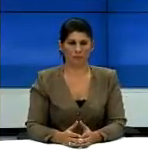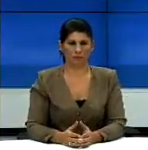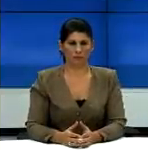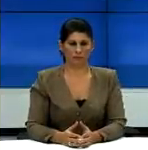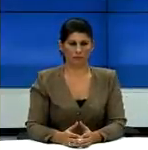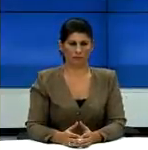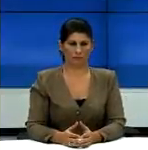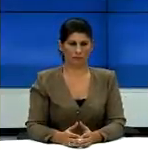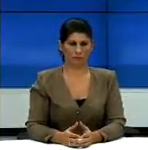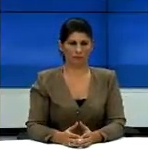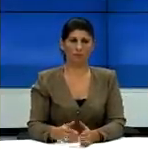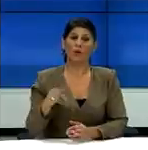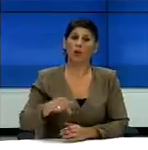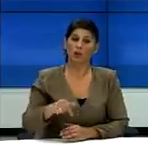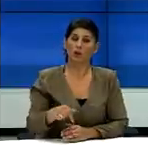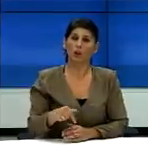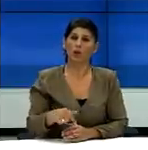Και τώρα λοιπόν ας έρθουμε στο σήμερα.